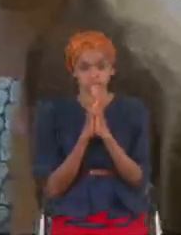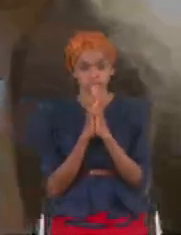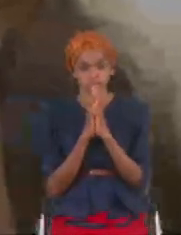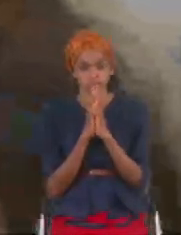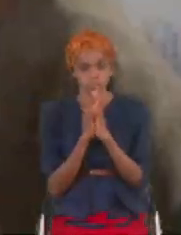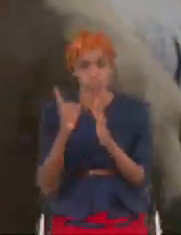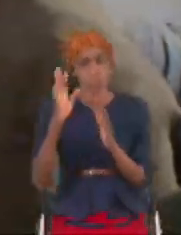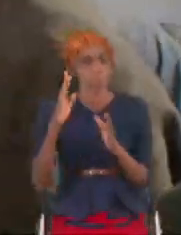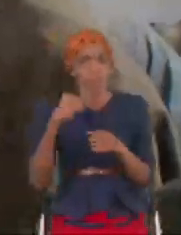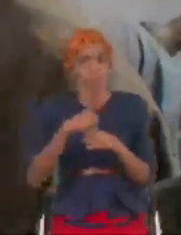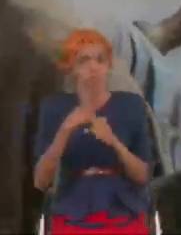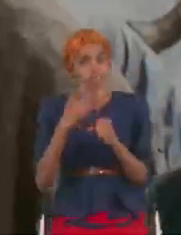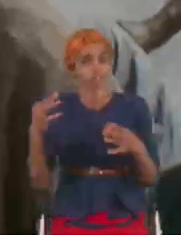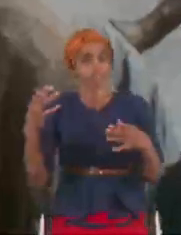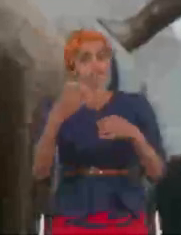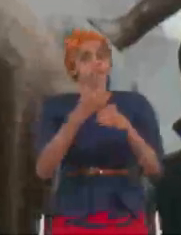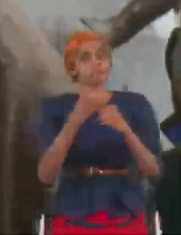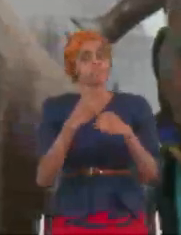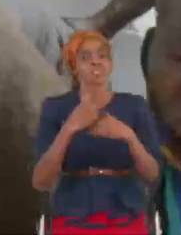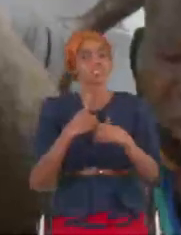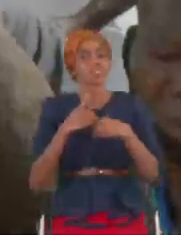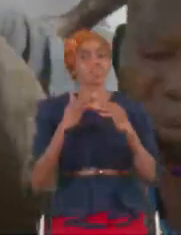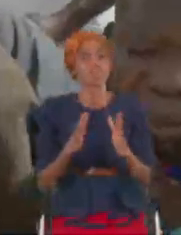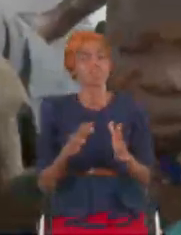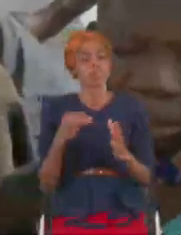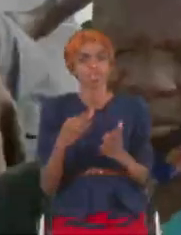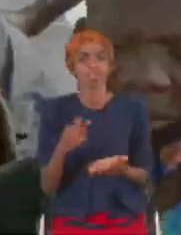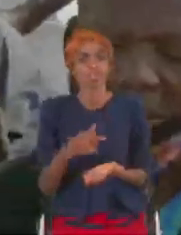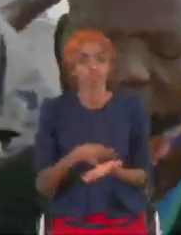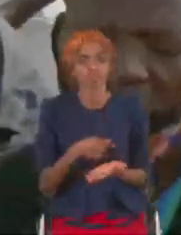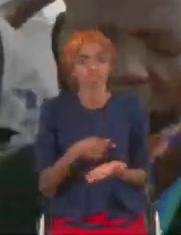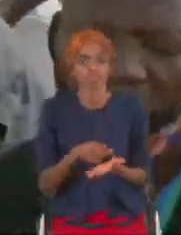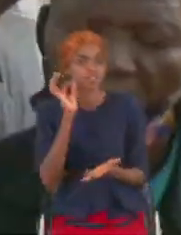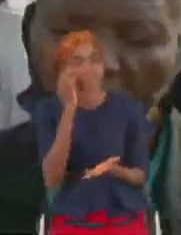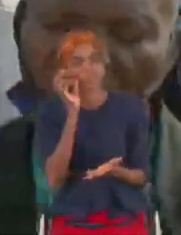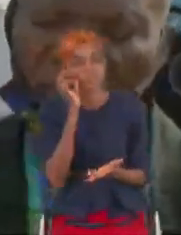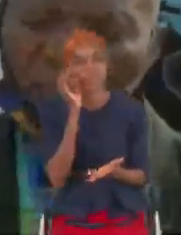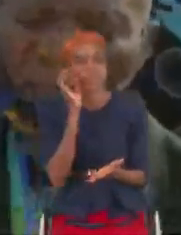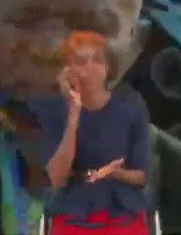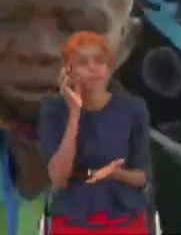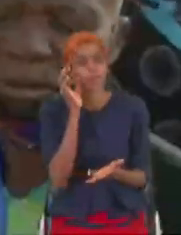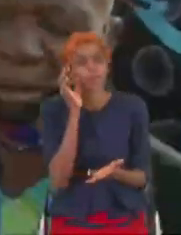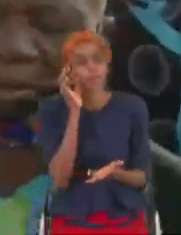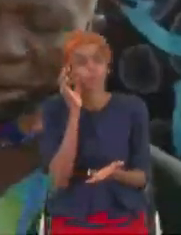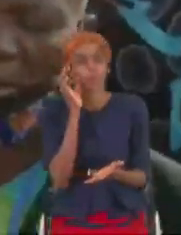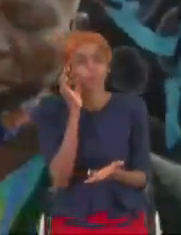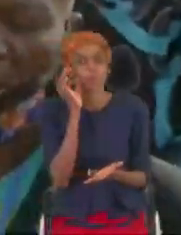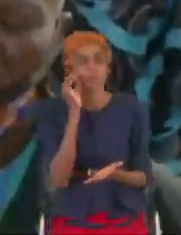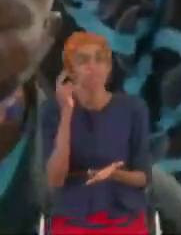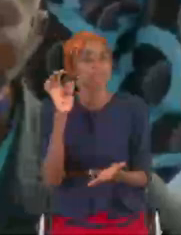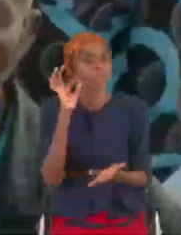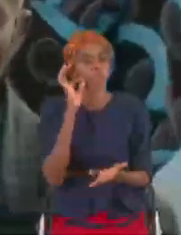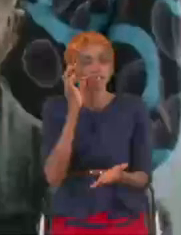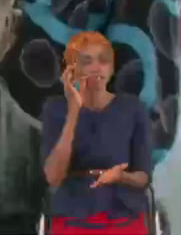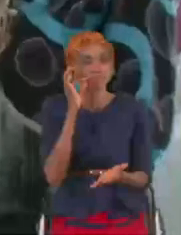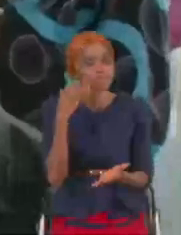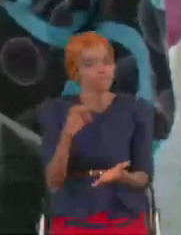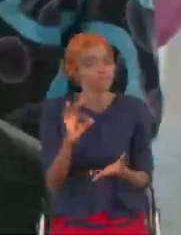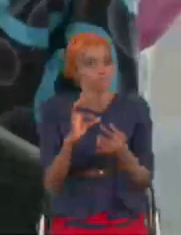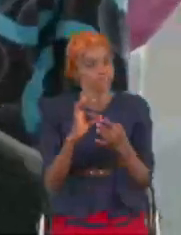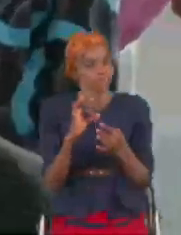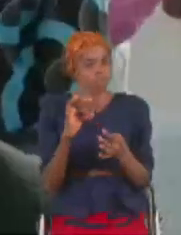il faudrait d'autres possesseurs des fruits de l'évangile et feu